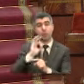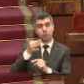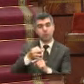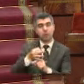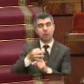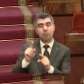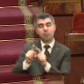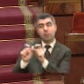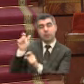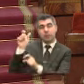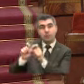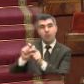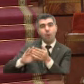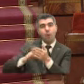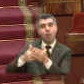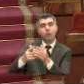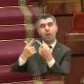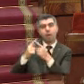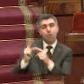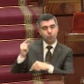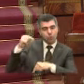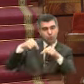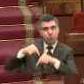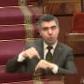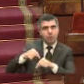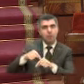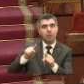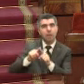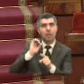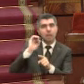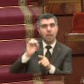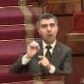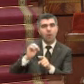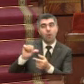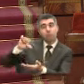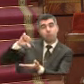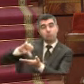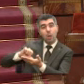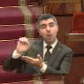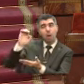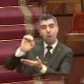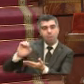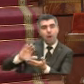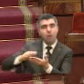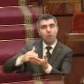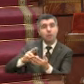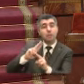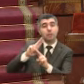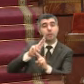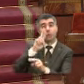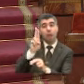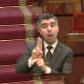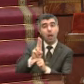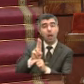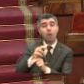لجاليتنا المحترمة من أجل الترشيح والتصويت انطلاقا من بلدان الإقامة هذا سؤال كبير يجب أن نجيب عليه جميعا.